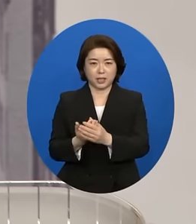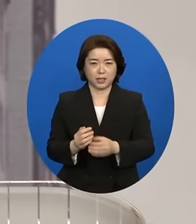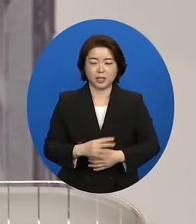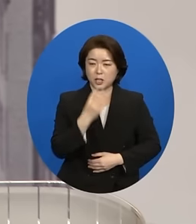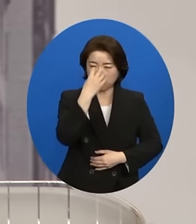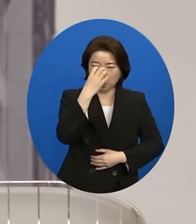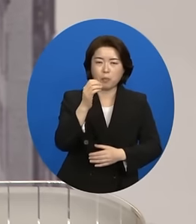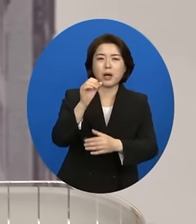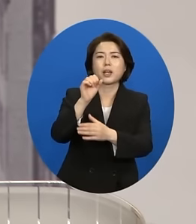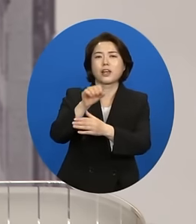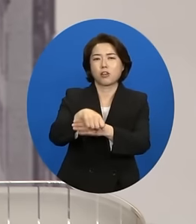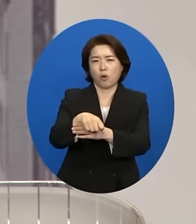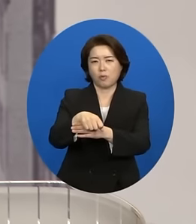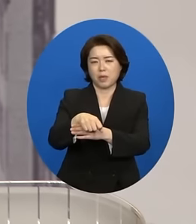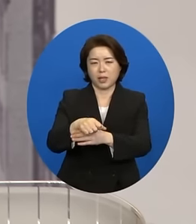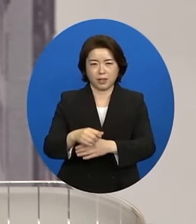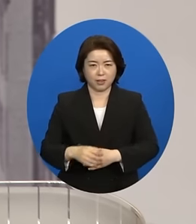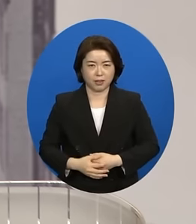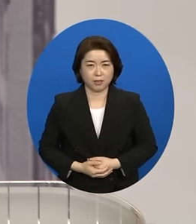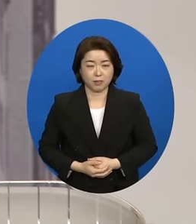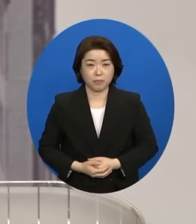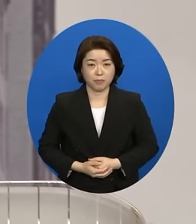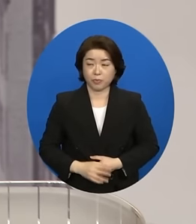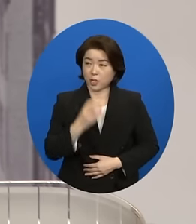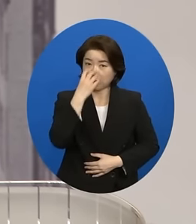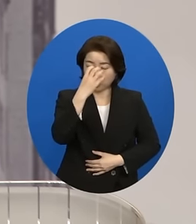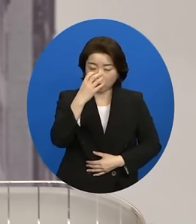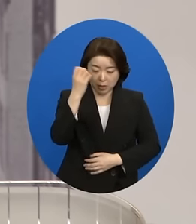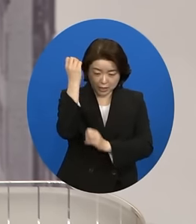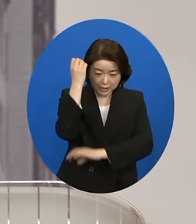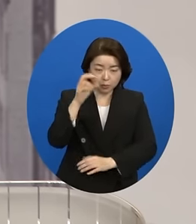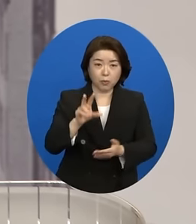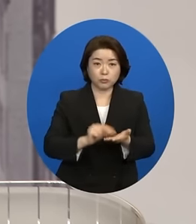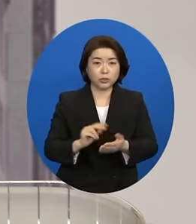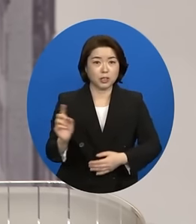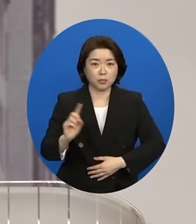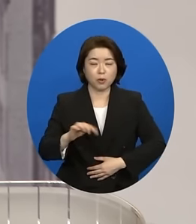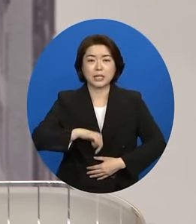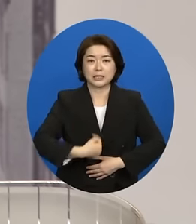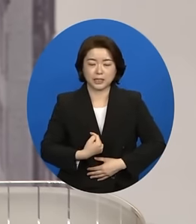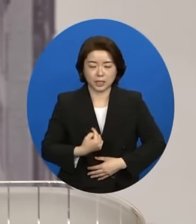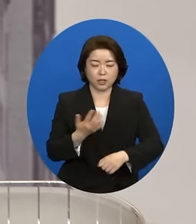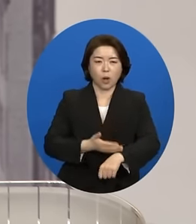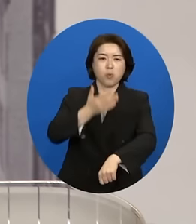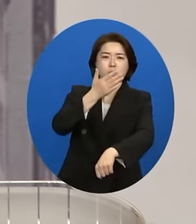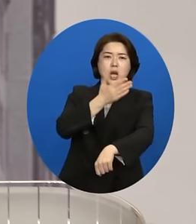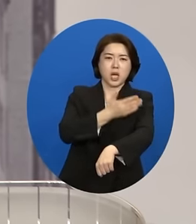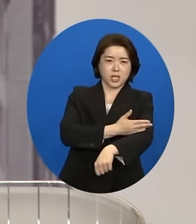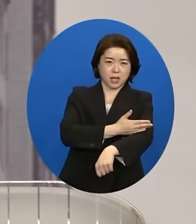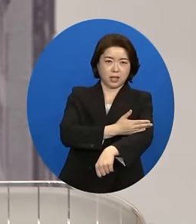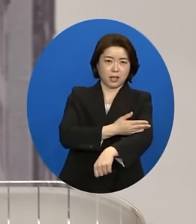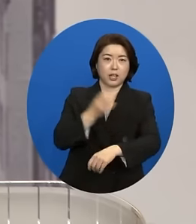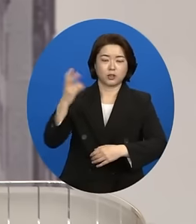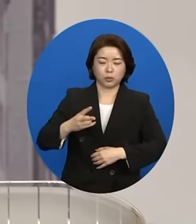열매입니다. 교만의 본질은 뭐냐면 자기 자신을 과장해서